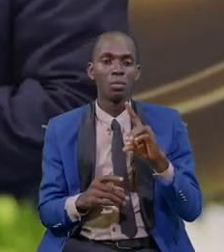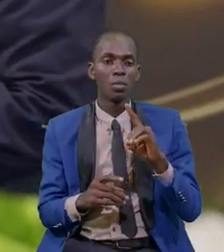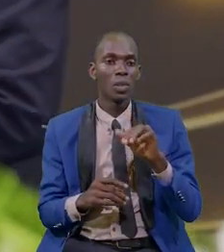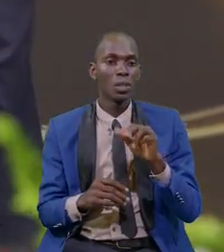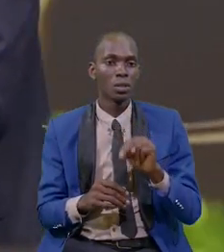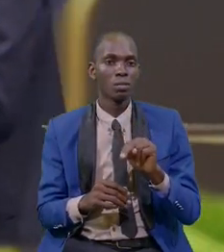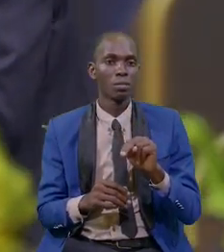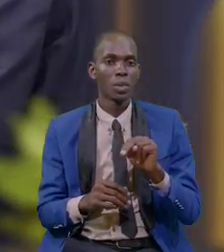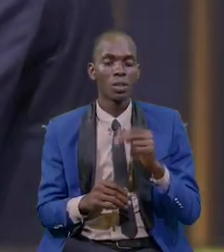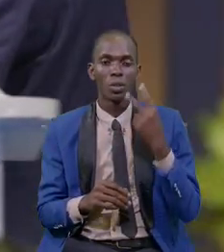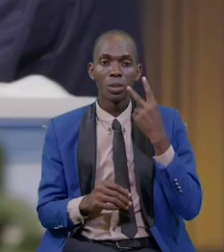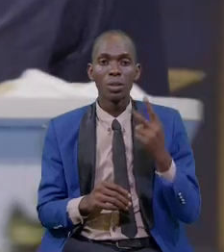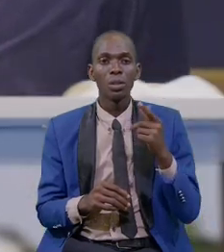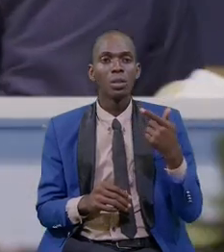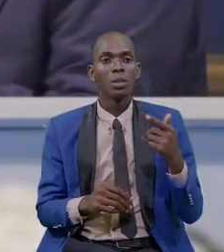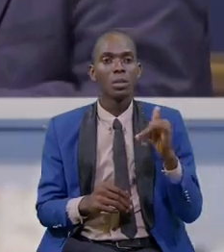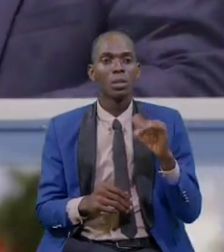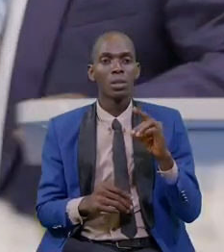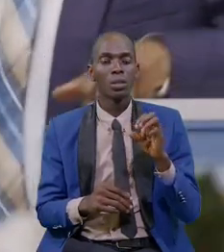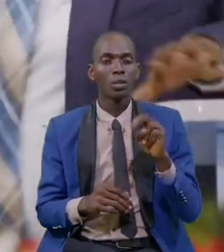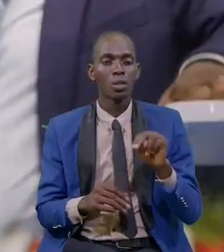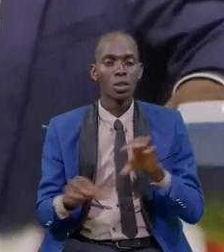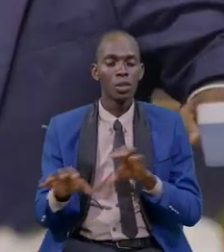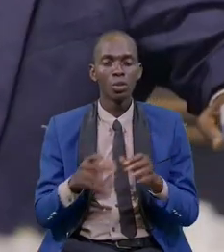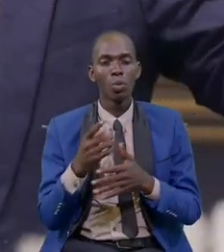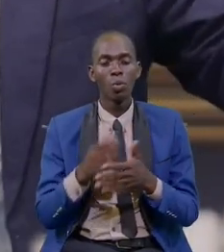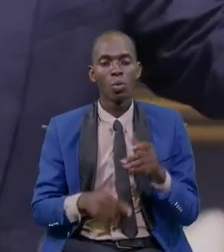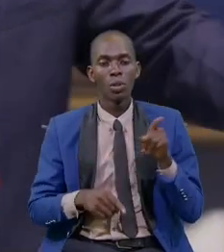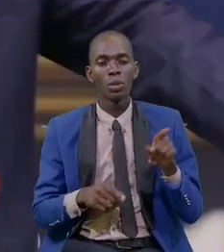Voyez-vous, Gédéon a fait ce qu'il a fait.